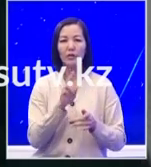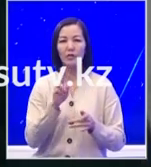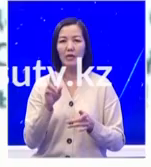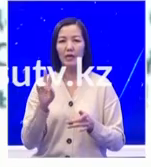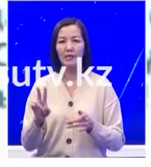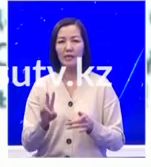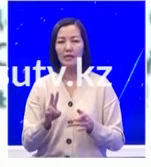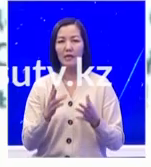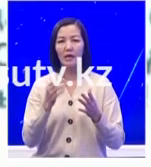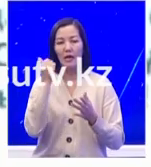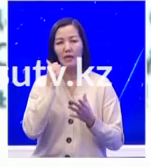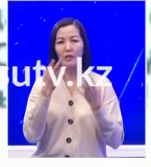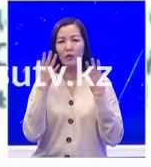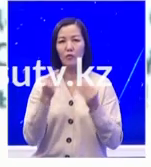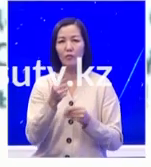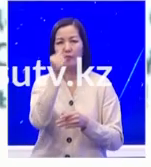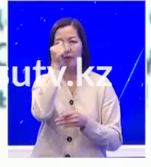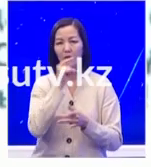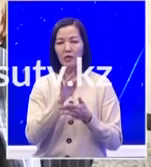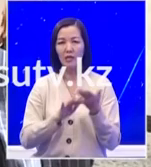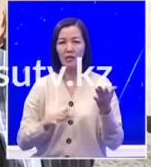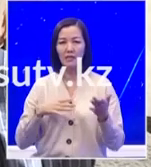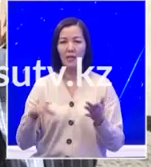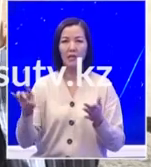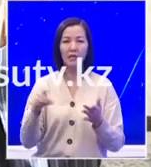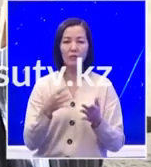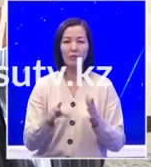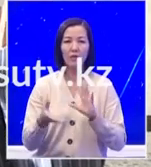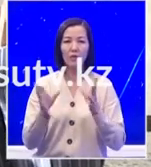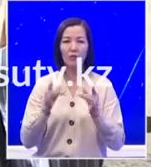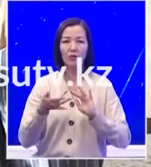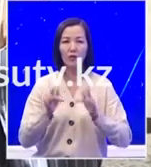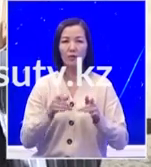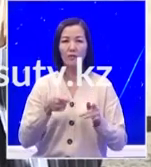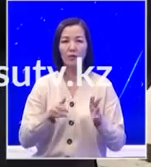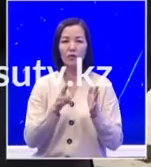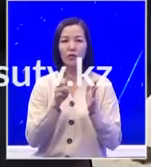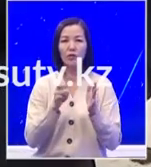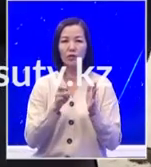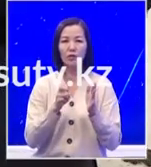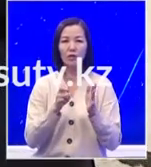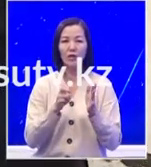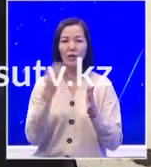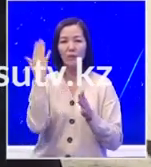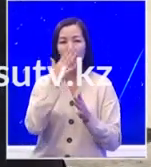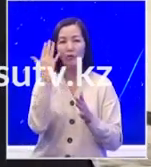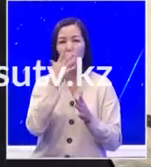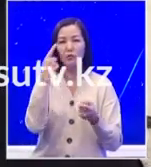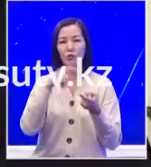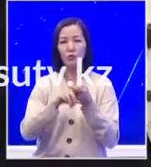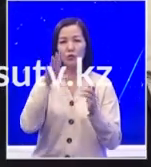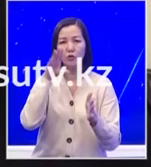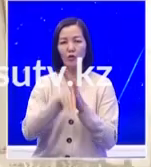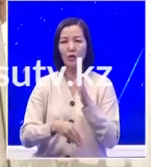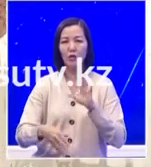орай басталып, бір ай бойы жүргізілген. Республика бойынша әлеуметтік желілерге 1700 қарттың бейне сюжеті жүктеліпті. Жоба